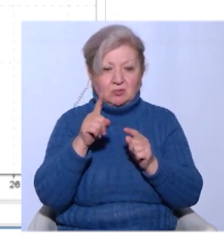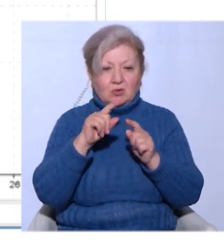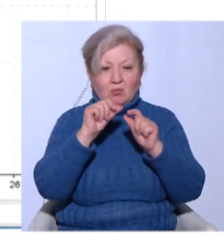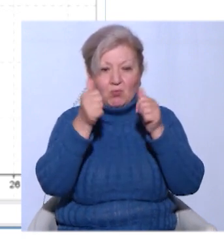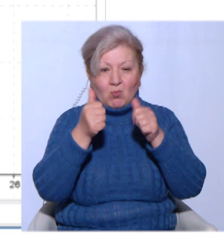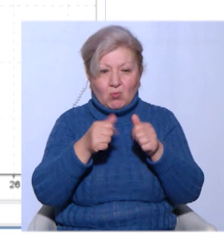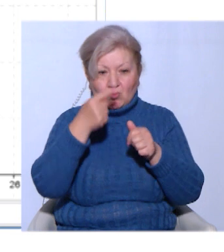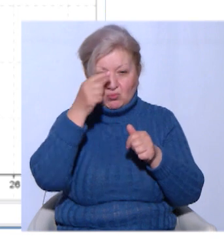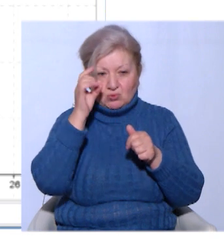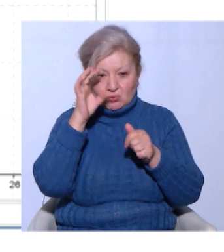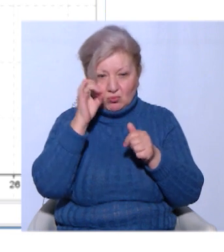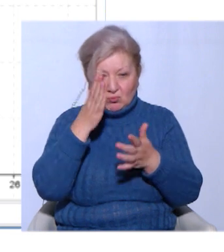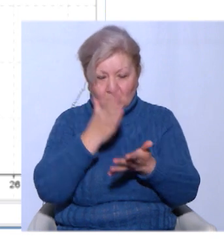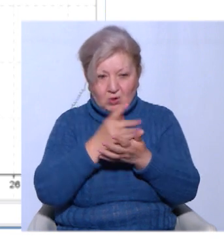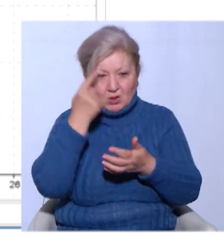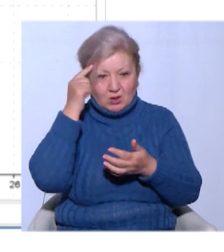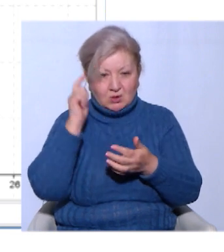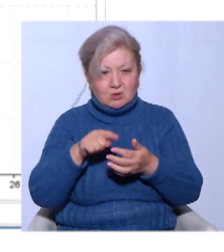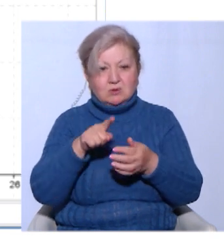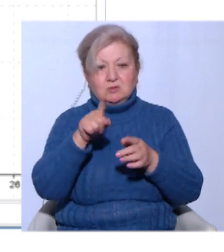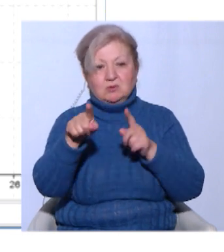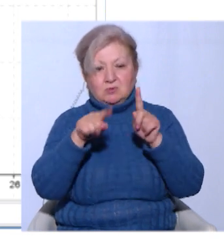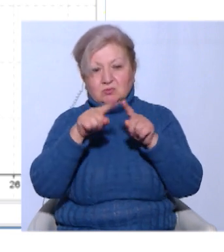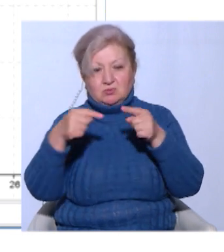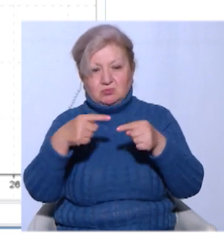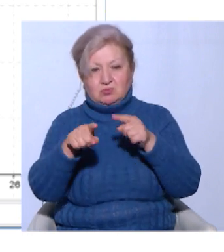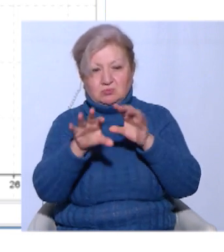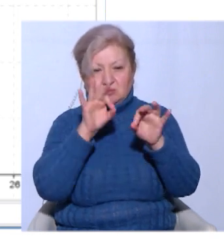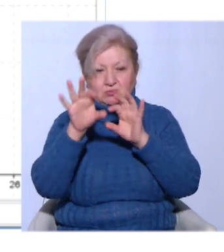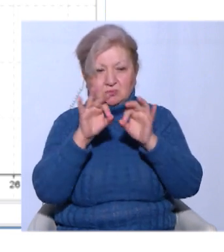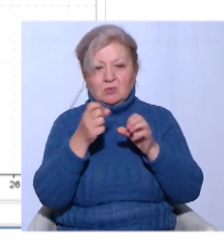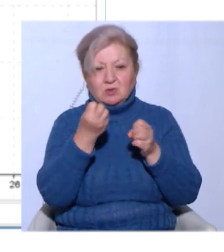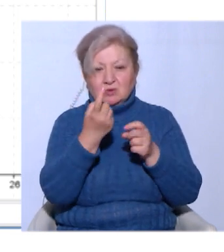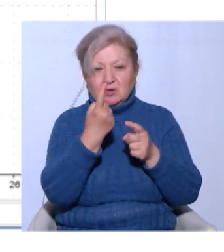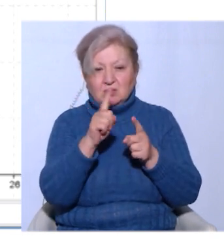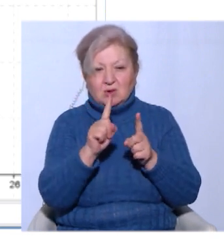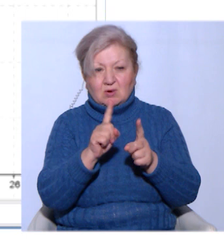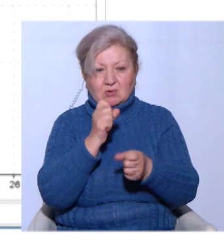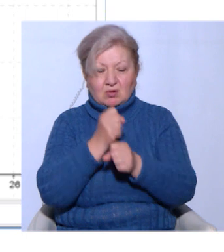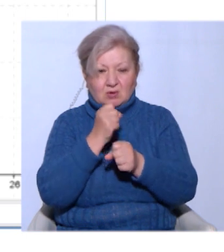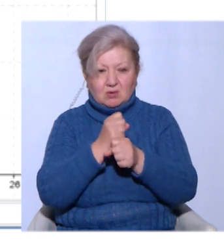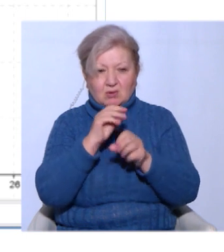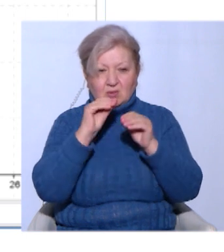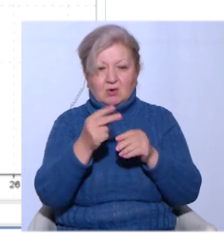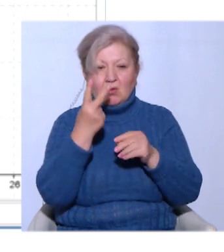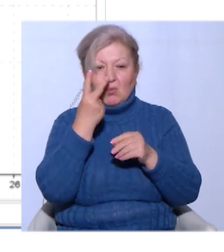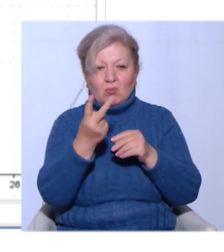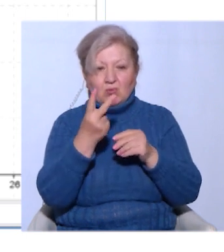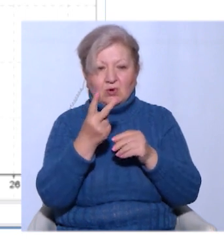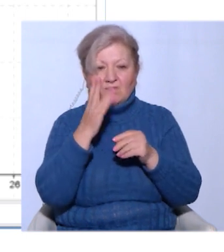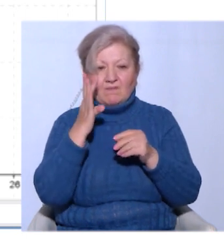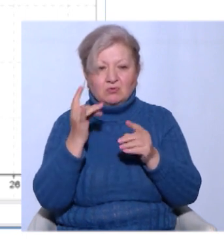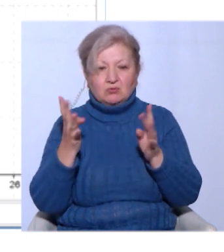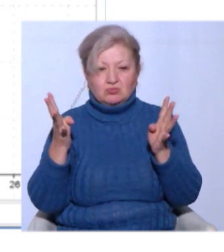როდესაც მოდული ცნობილია, შეგიძლიათ გეგმილები გაიგოთ. ერთი რაღაცაც გავაკეთოთ,